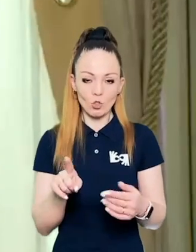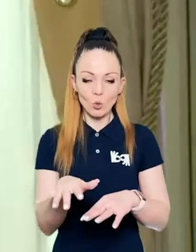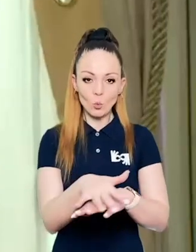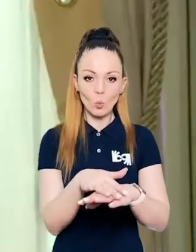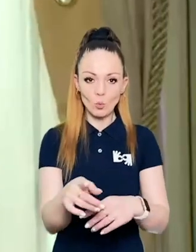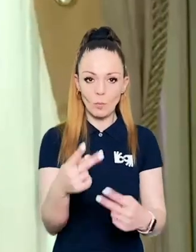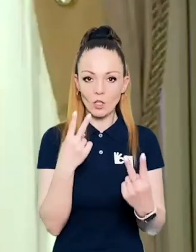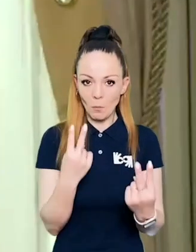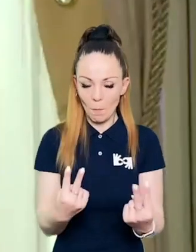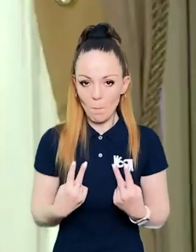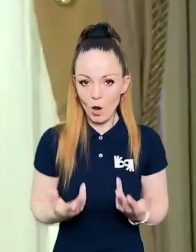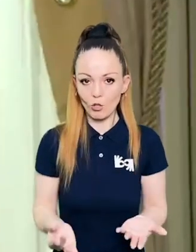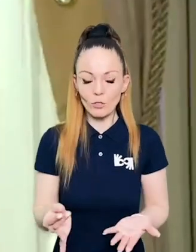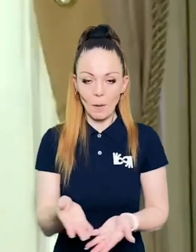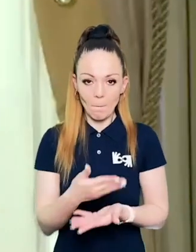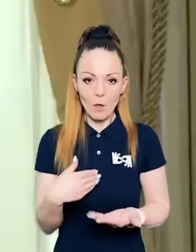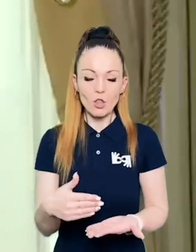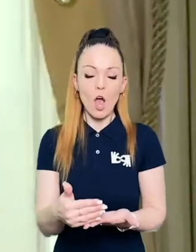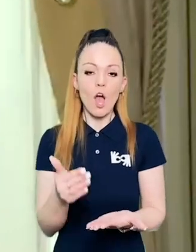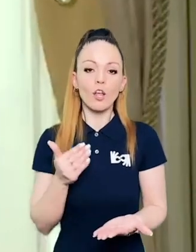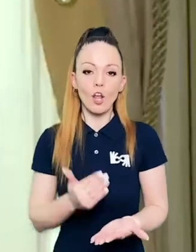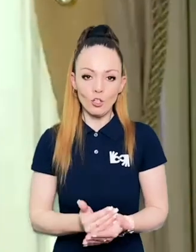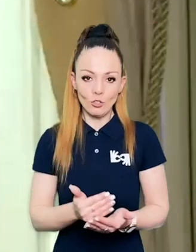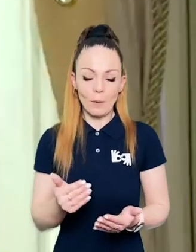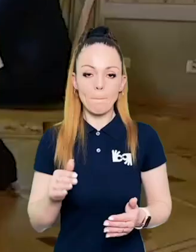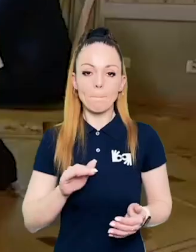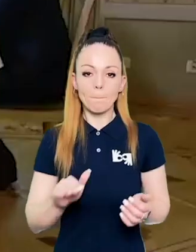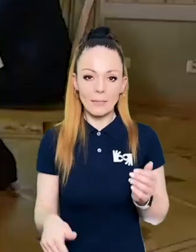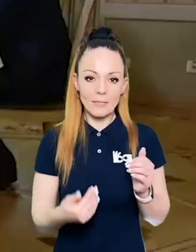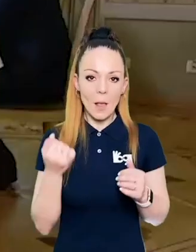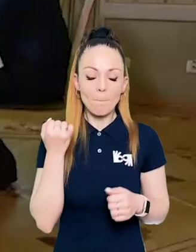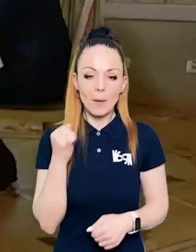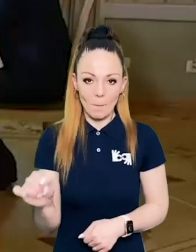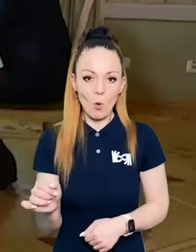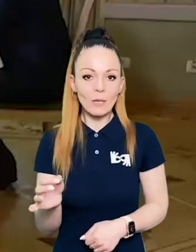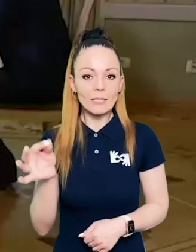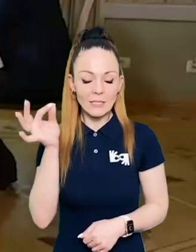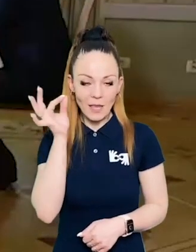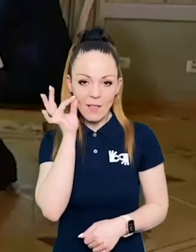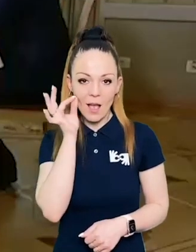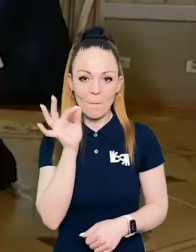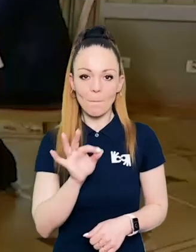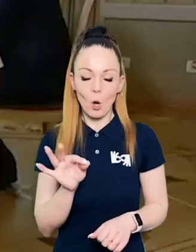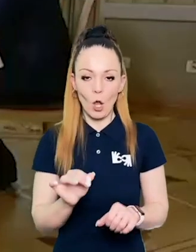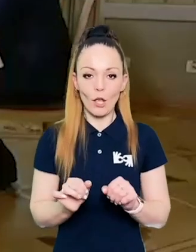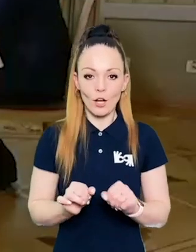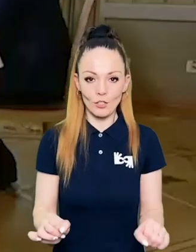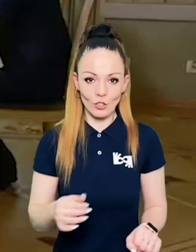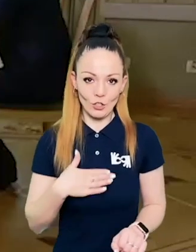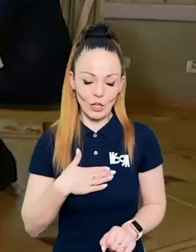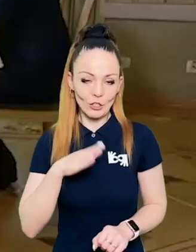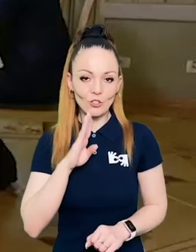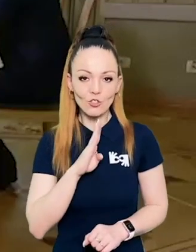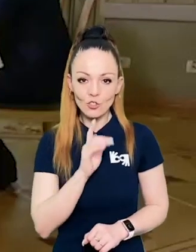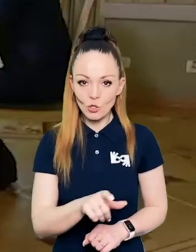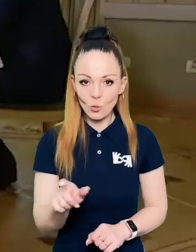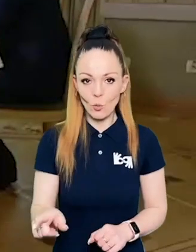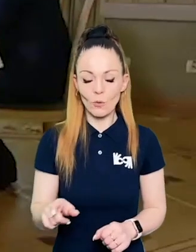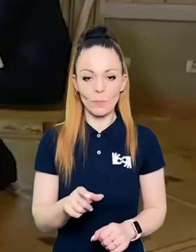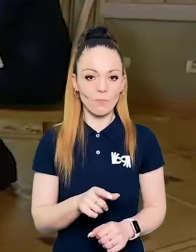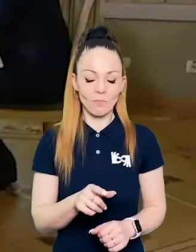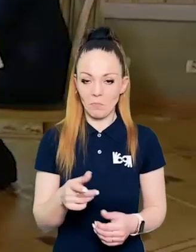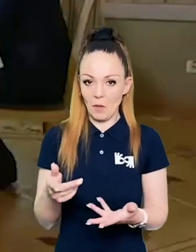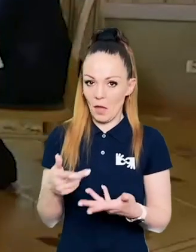суспільство це бачить. І ми нарешті після перемоги згадаємо про героїчність наших